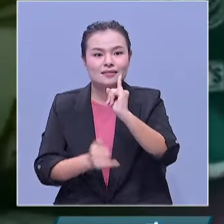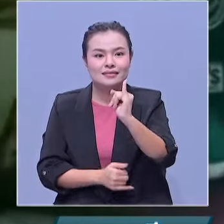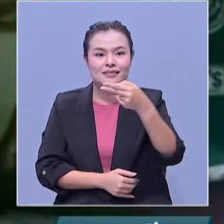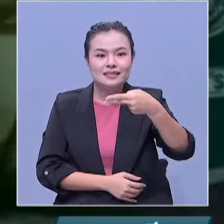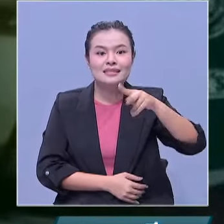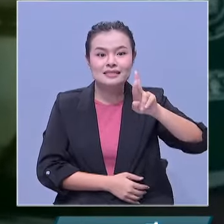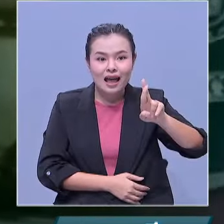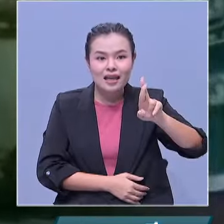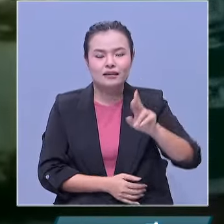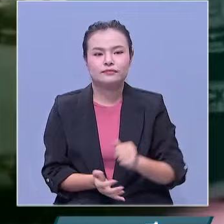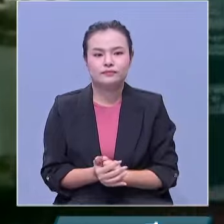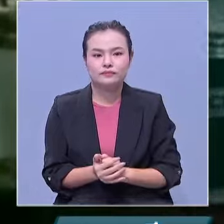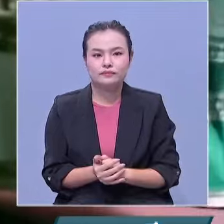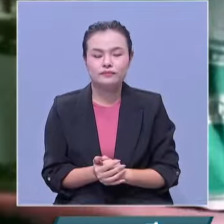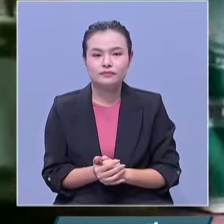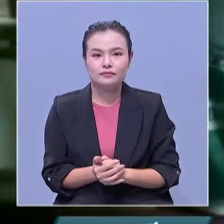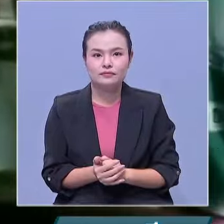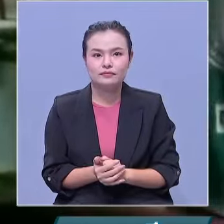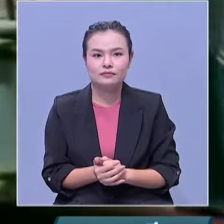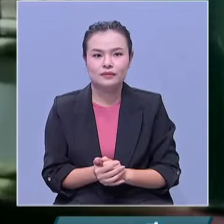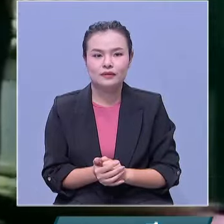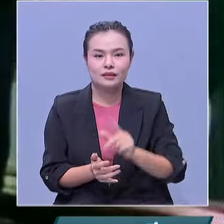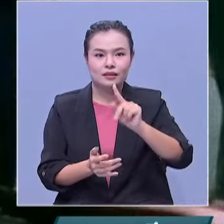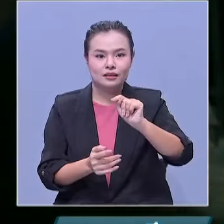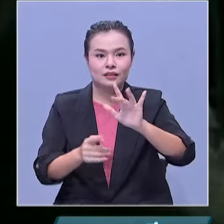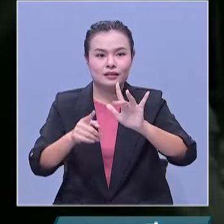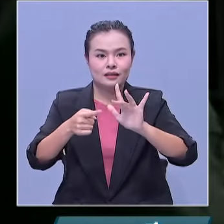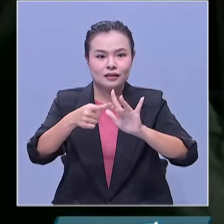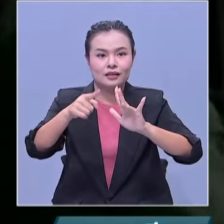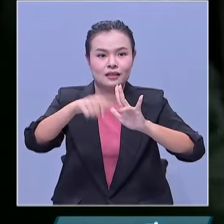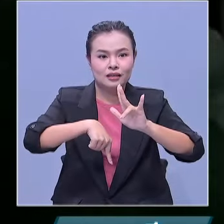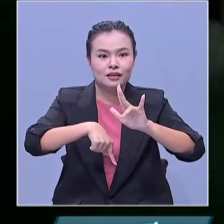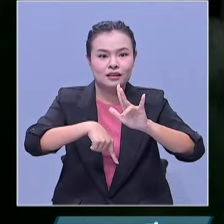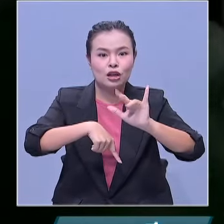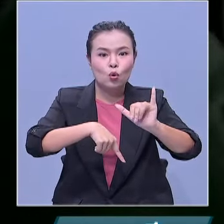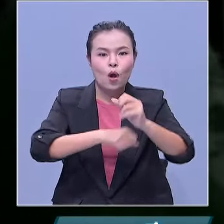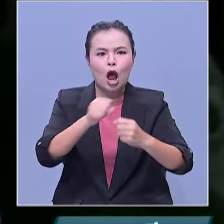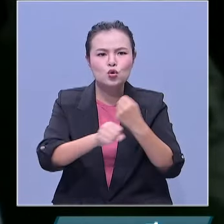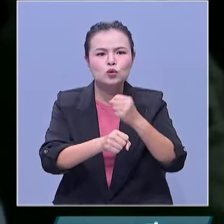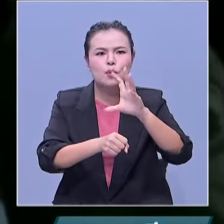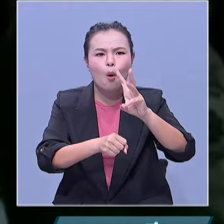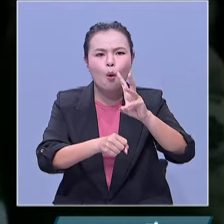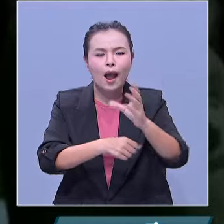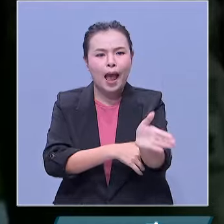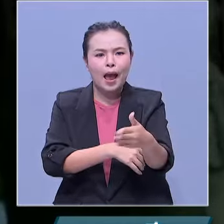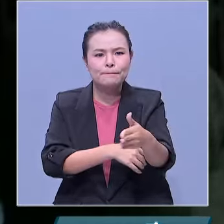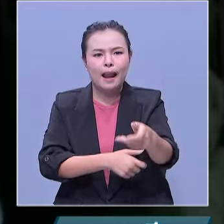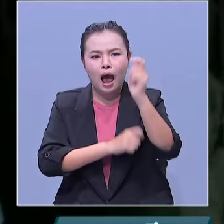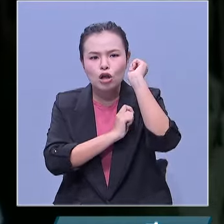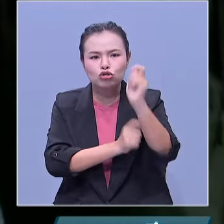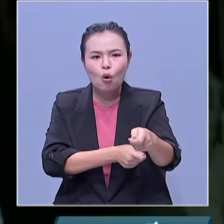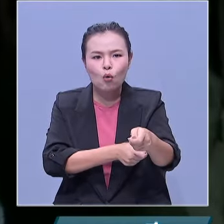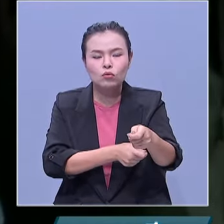ตำรวจสายตรวจนะครับไปควบคุมตัวนายตุ้ยอายุ 16ปีที่เป็นเยาวชนขณะนั่งตกปลาอยู่ที่คลองหลัง